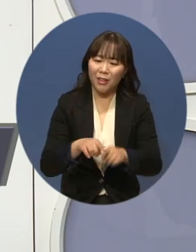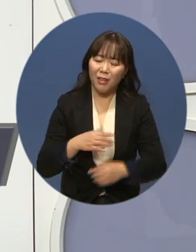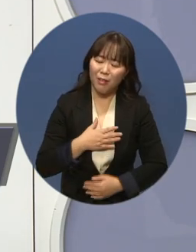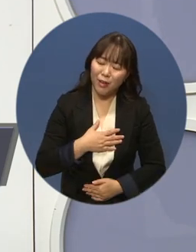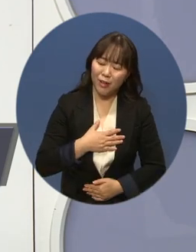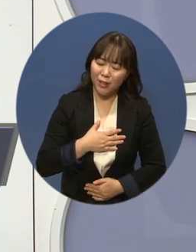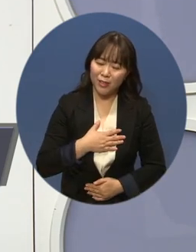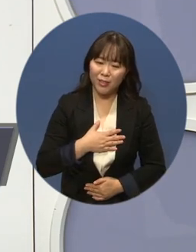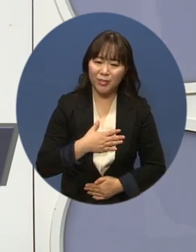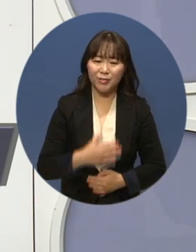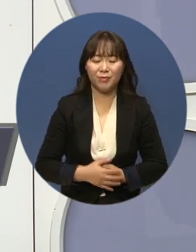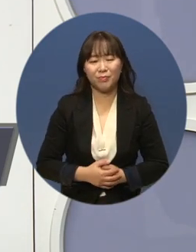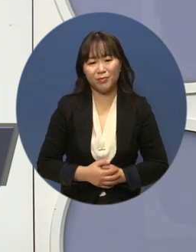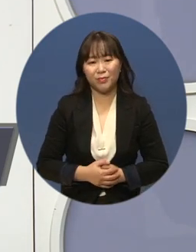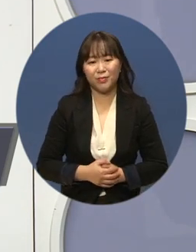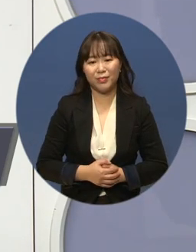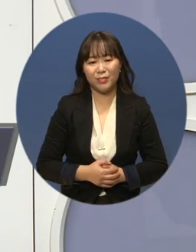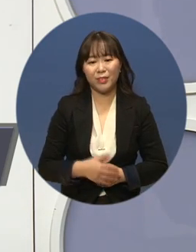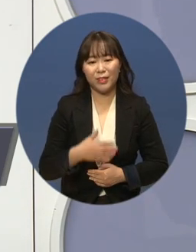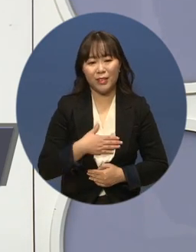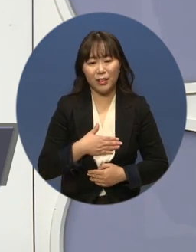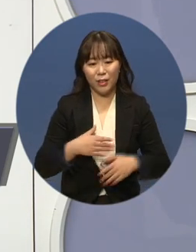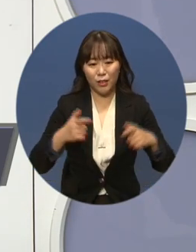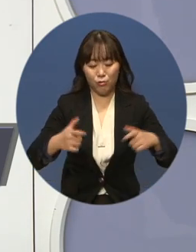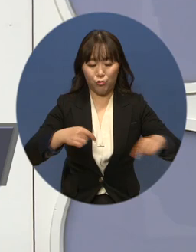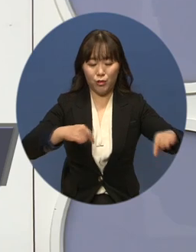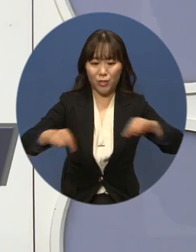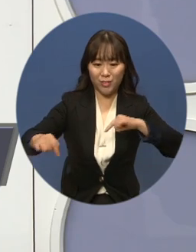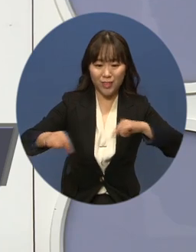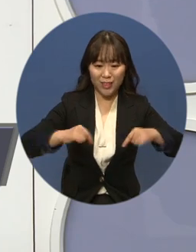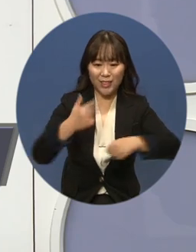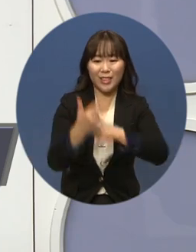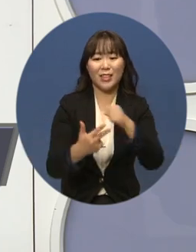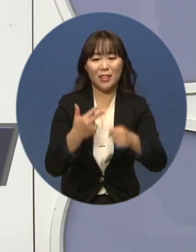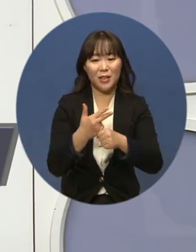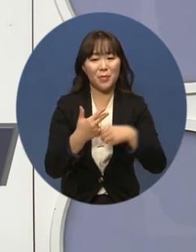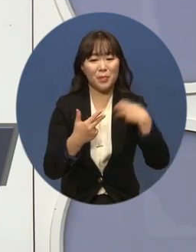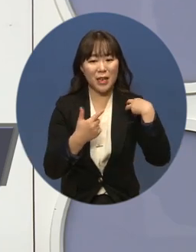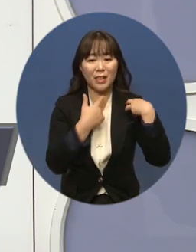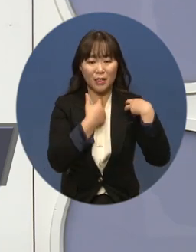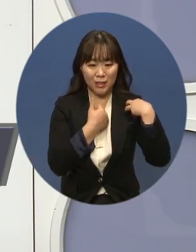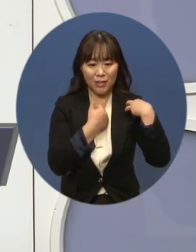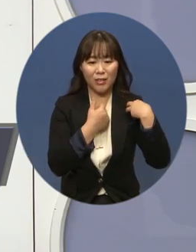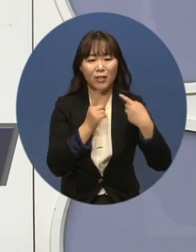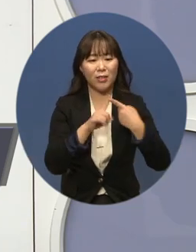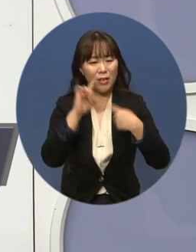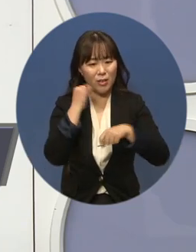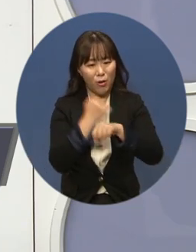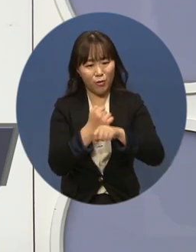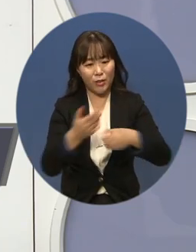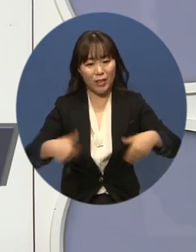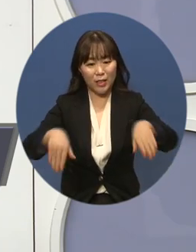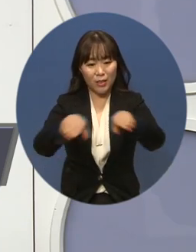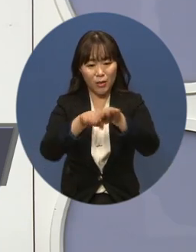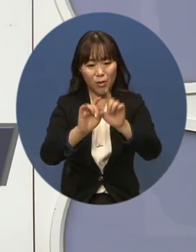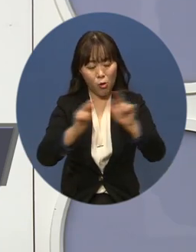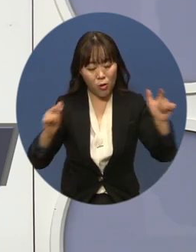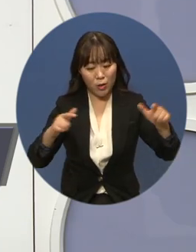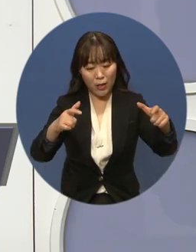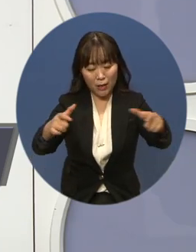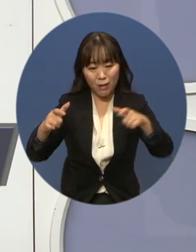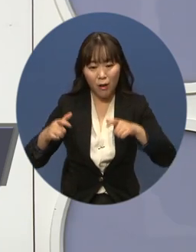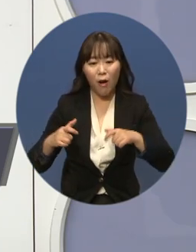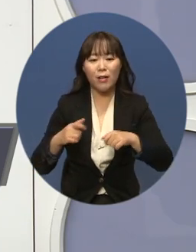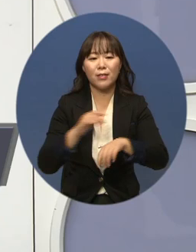그런지 모르겠지만 어쨌든 제가 군정 7년 한 것에 대해서 여러 연구기관에서 가장